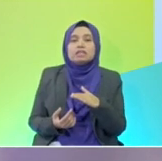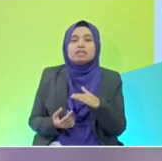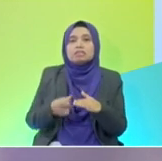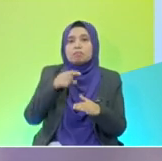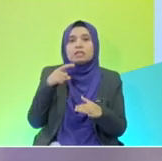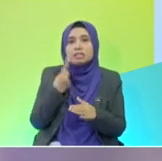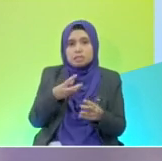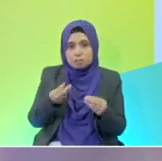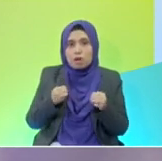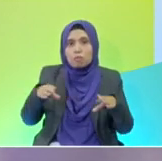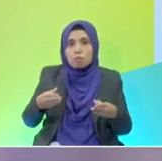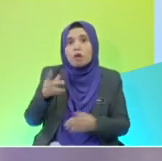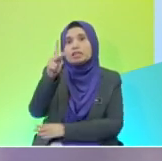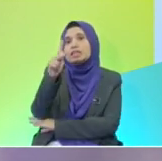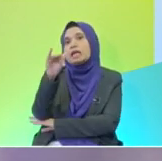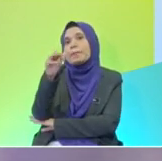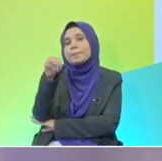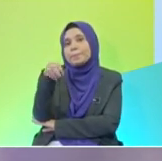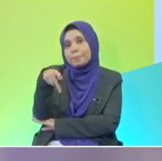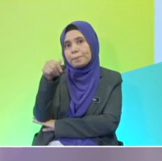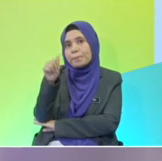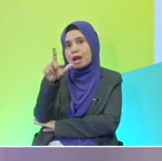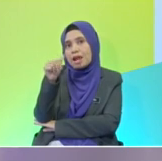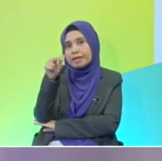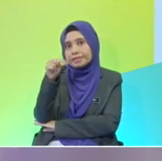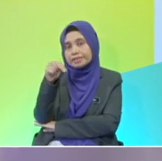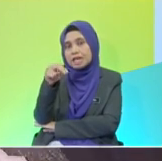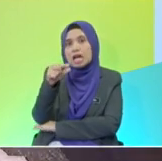Apis jadi dikasih ini tadi ada